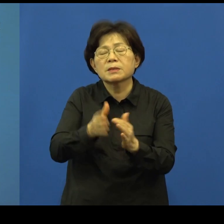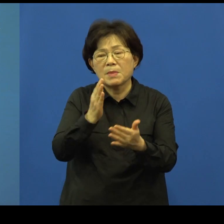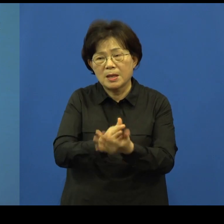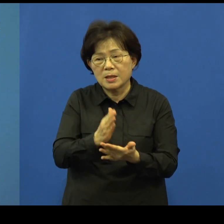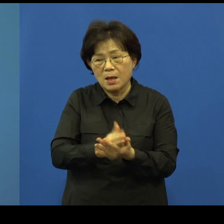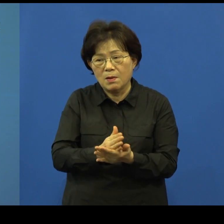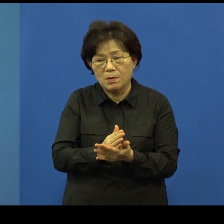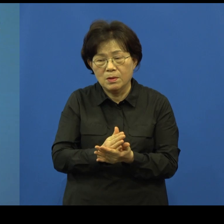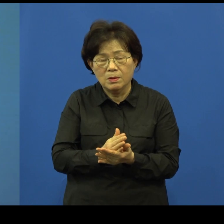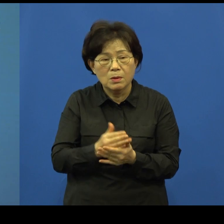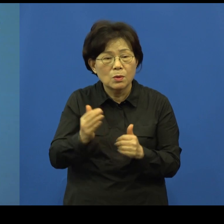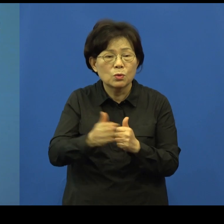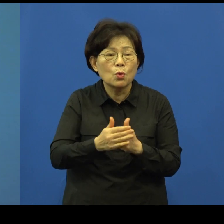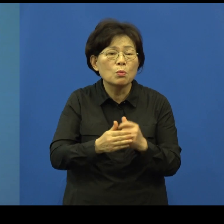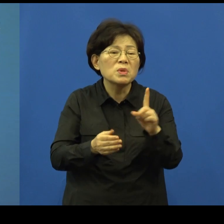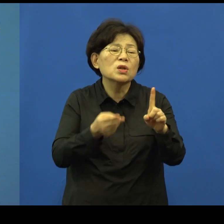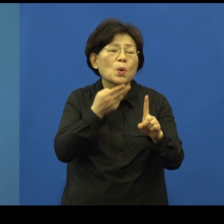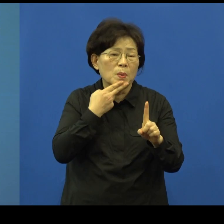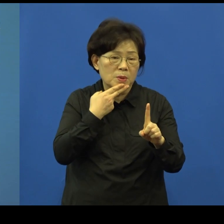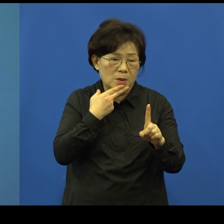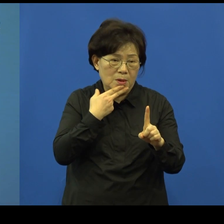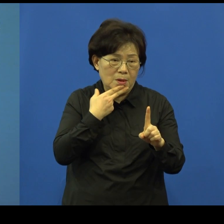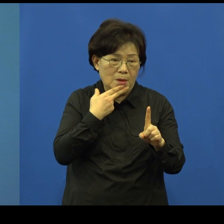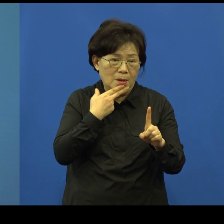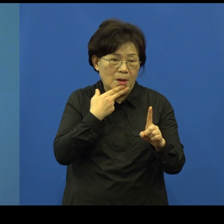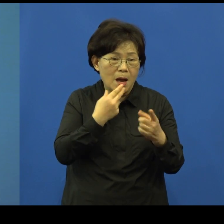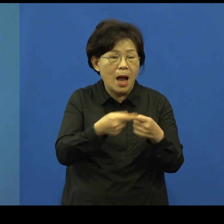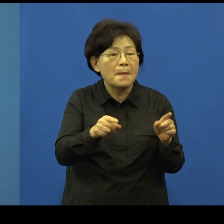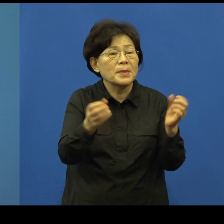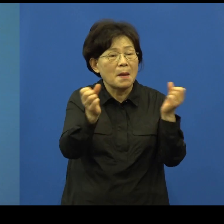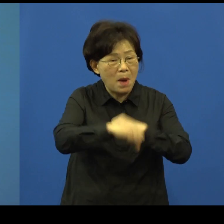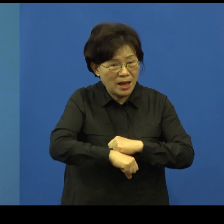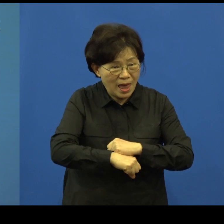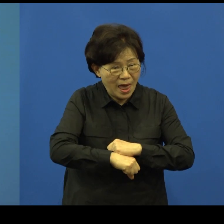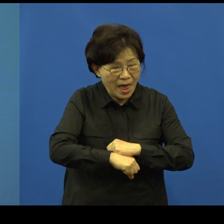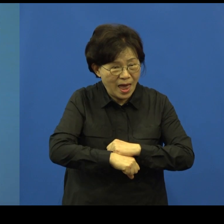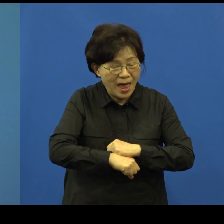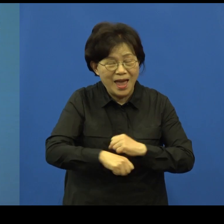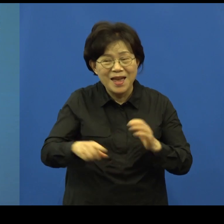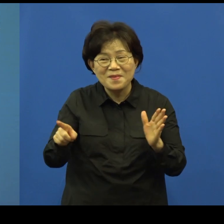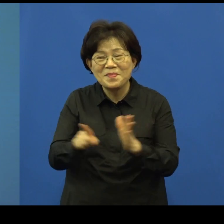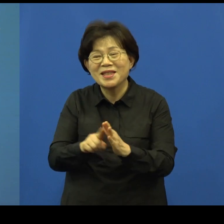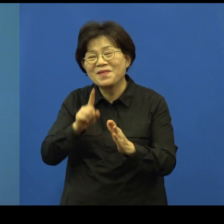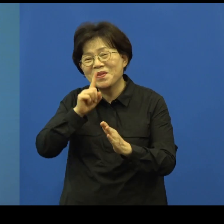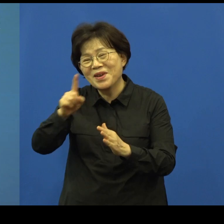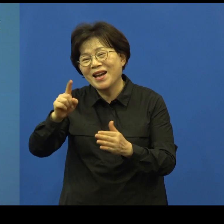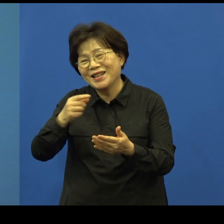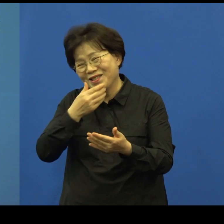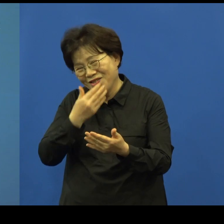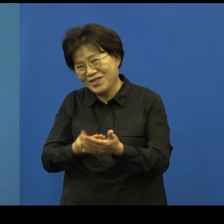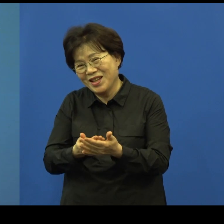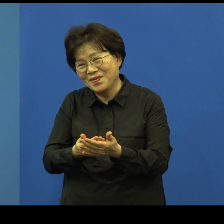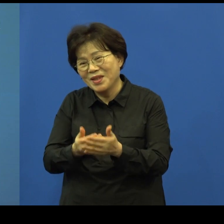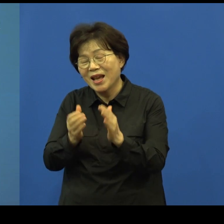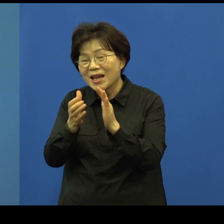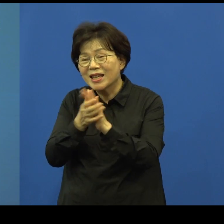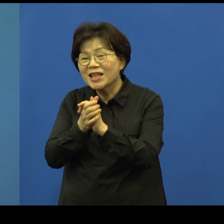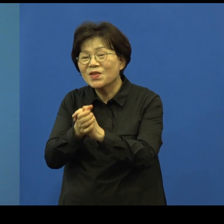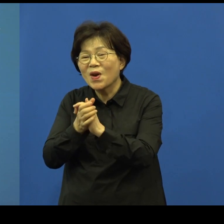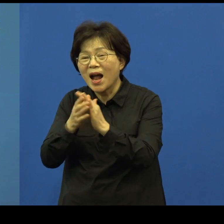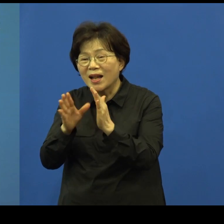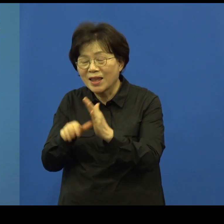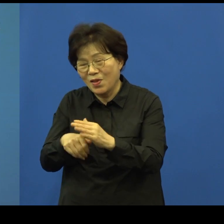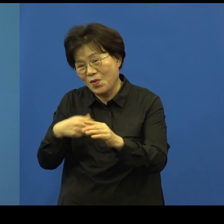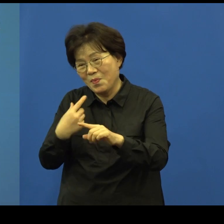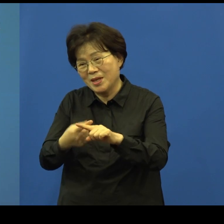절대 도움이 안 돼요. 같이 망가지는 거예요. 믿음의 언어를 씁니다. 여러분,